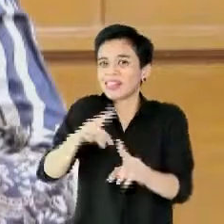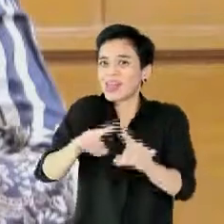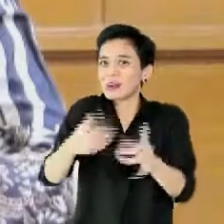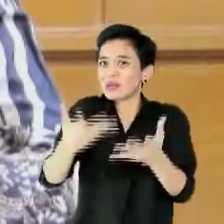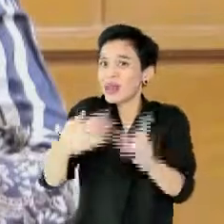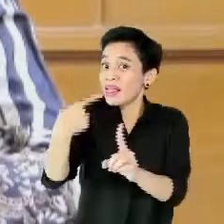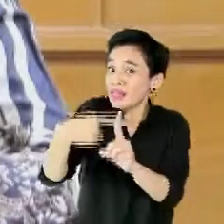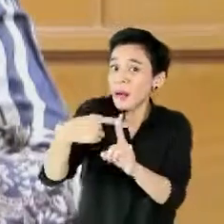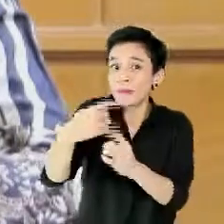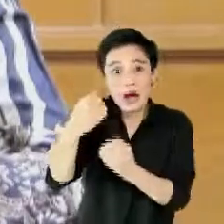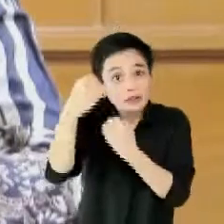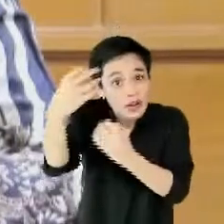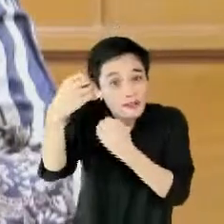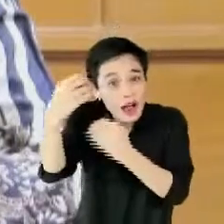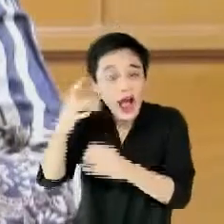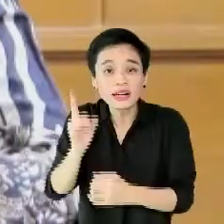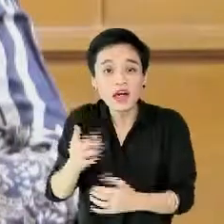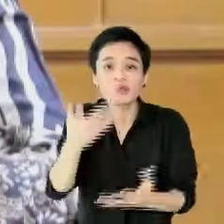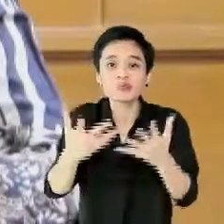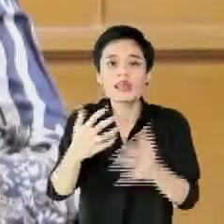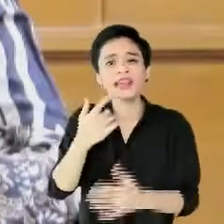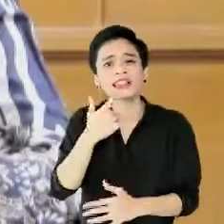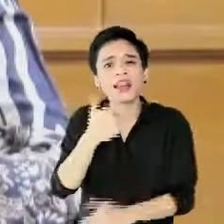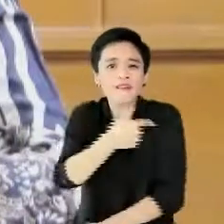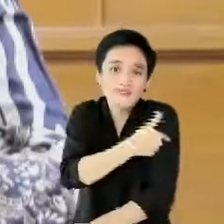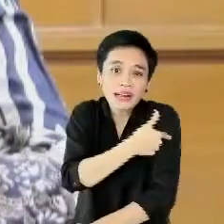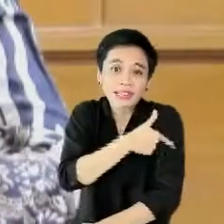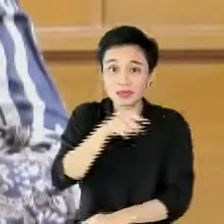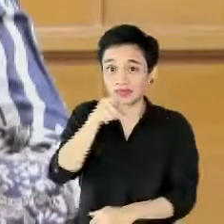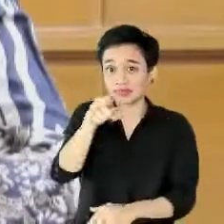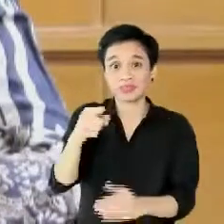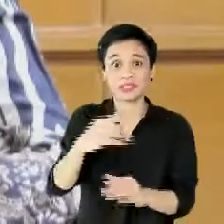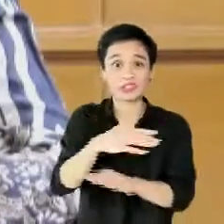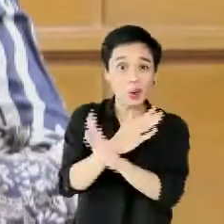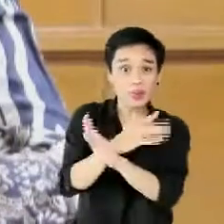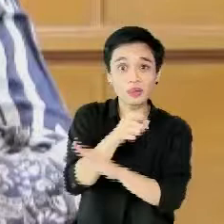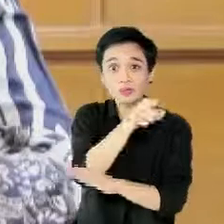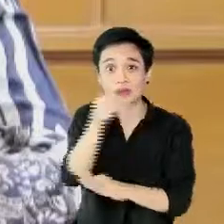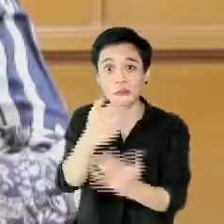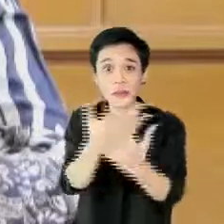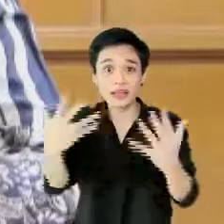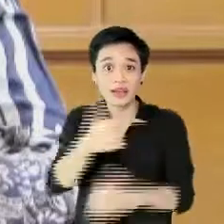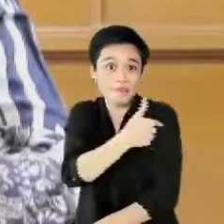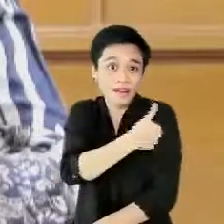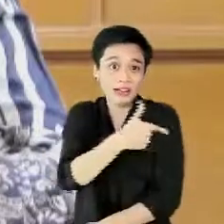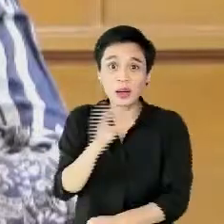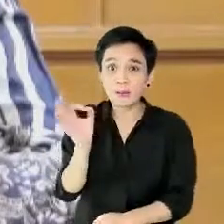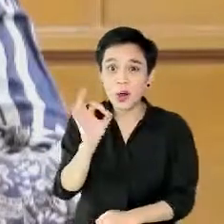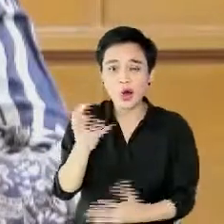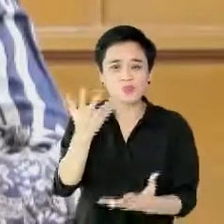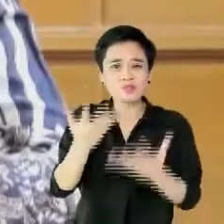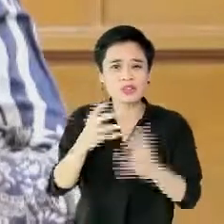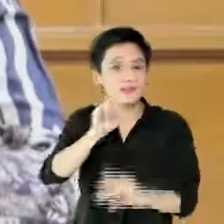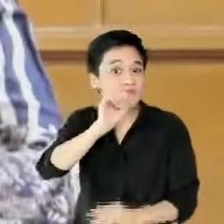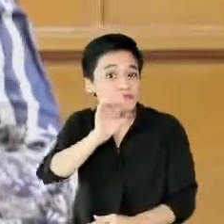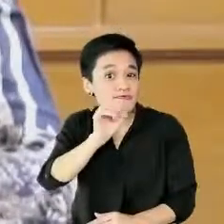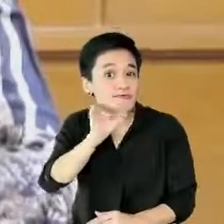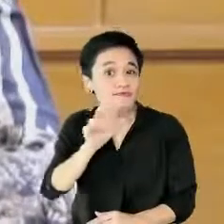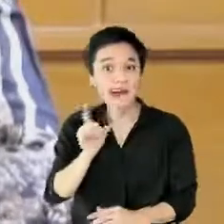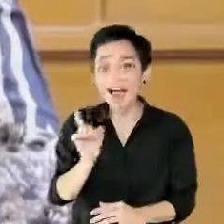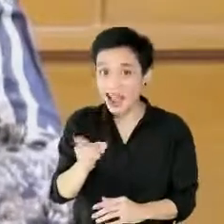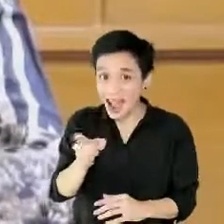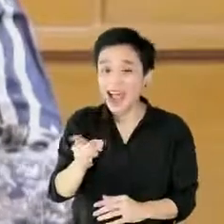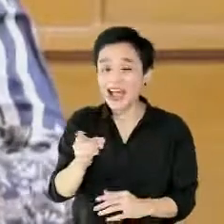mungkin seperti soal vaksinasi yang belum vaksin mungkin ada anjuran atau catatan penting Mas Emil